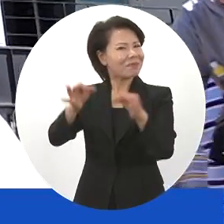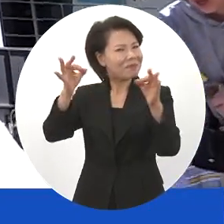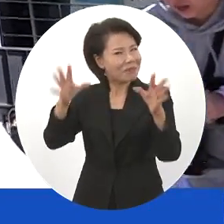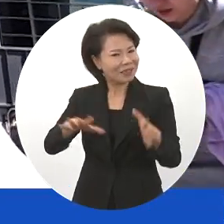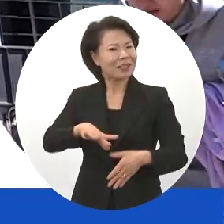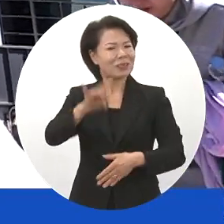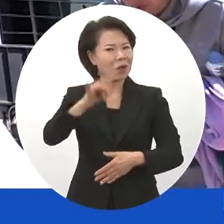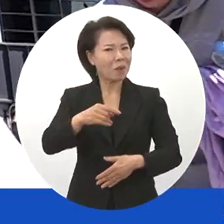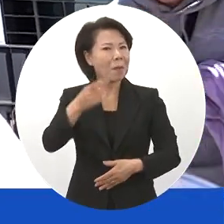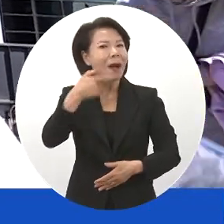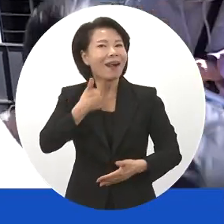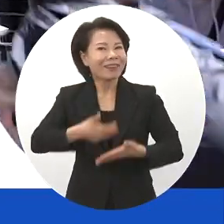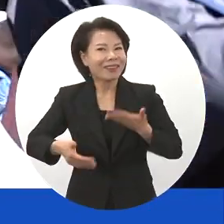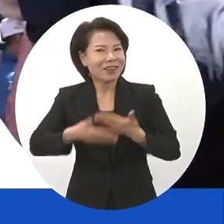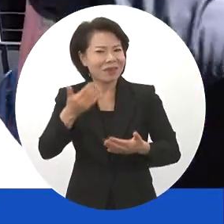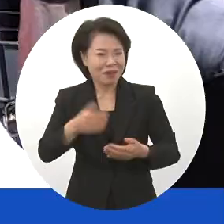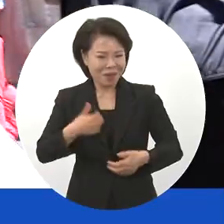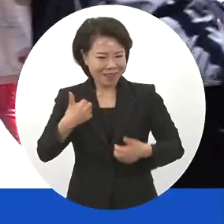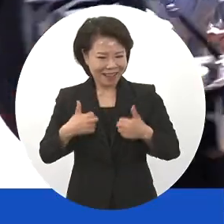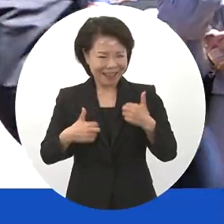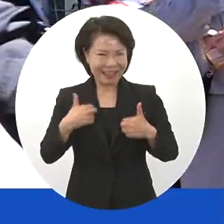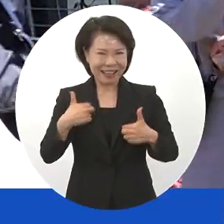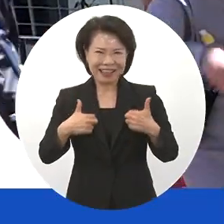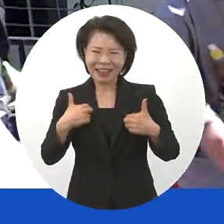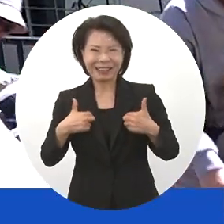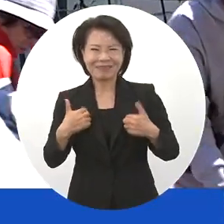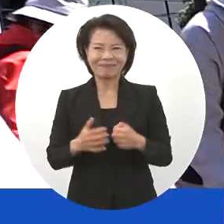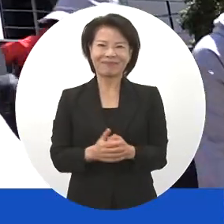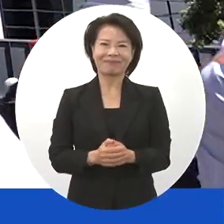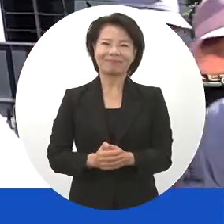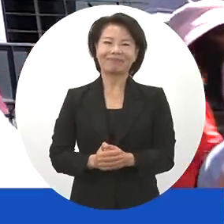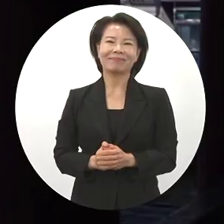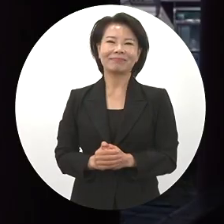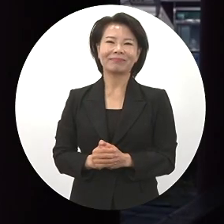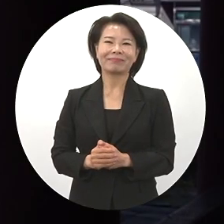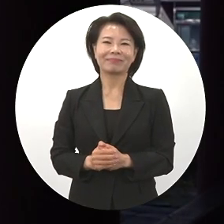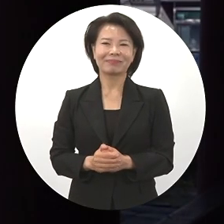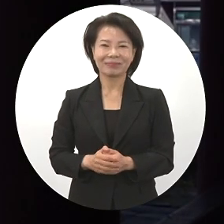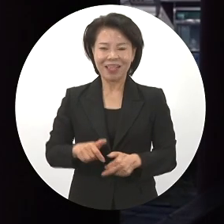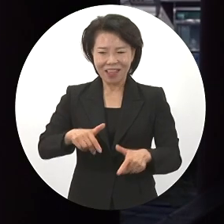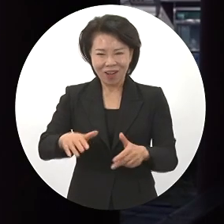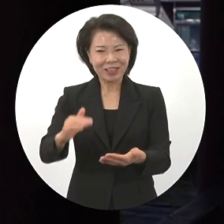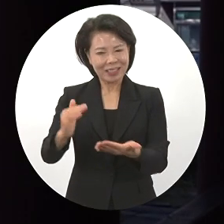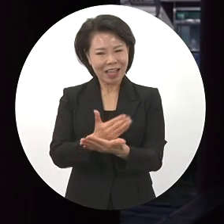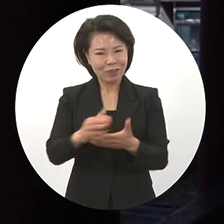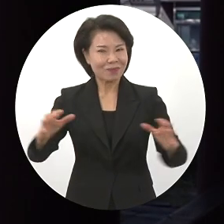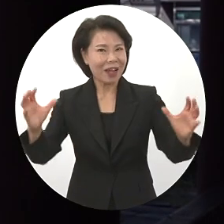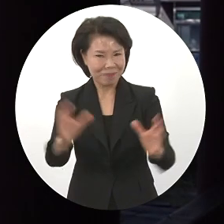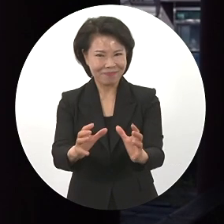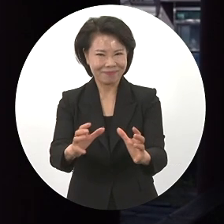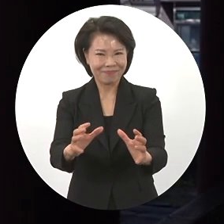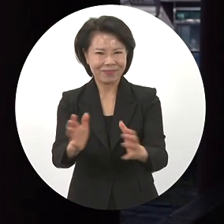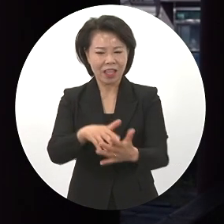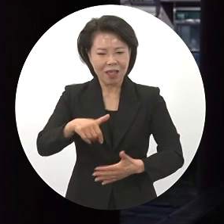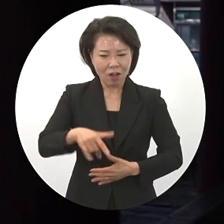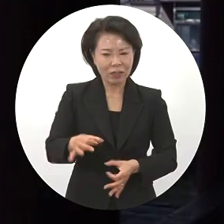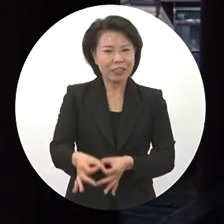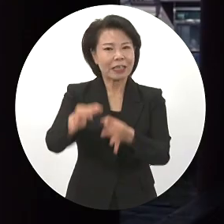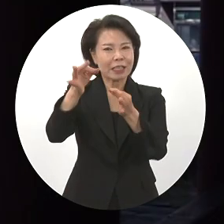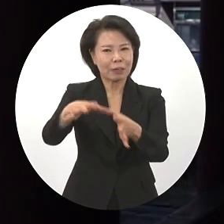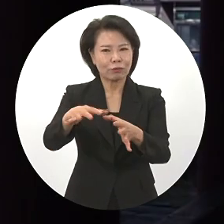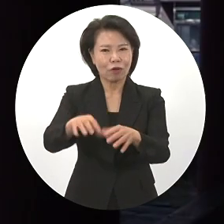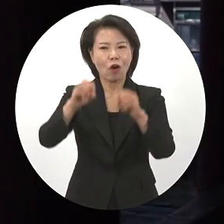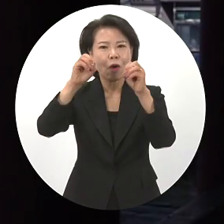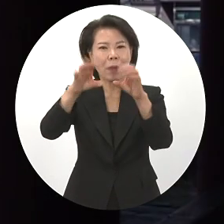40년 만에 이제 처음 해보는 것 같습니다. 재밌게 즐겁게 하고 있습니다. 걷기와 나눔을 결합한 걷기